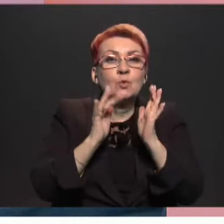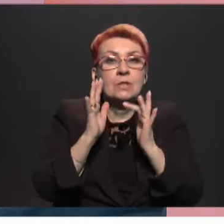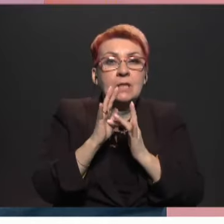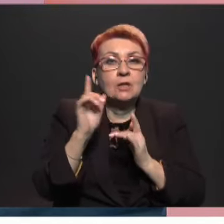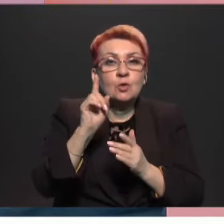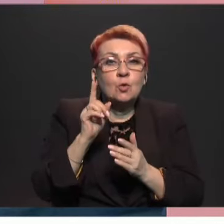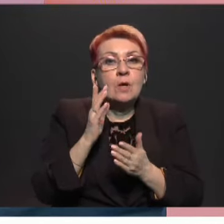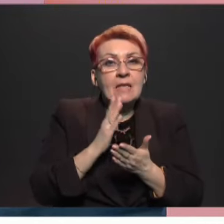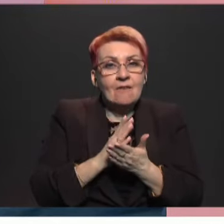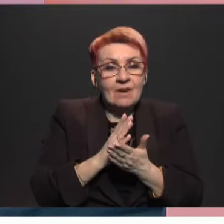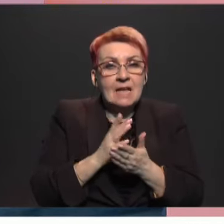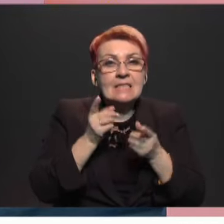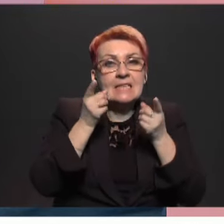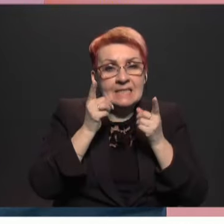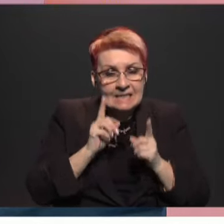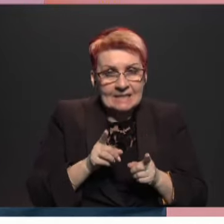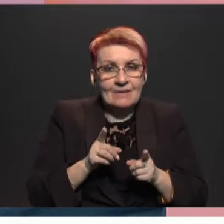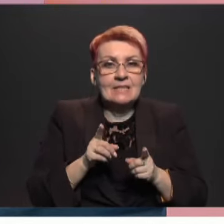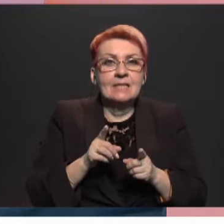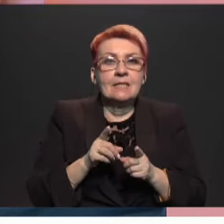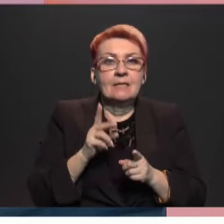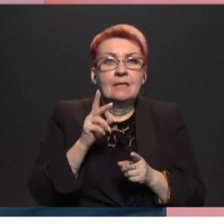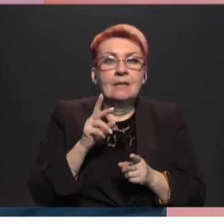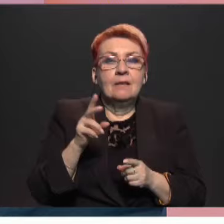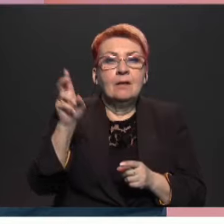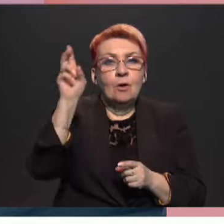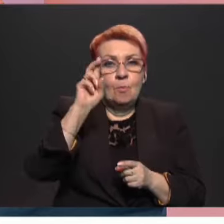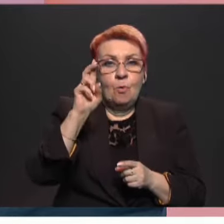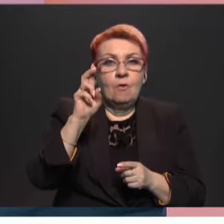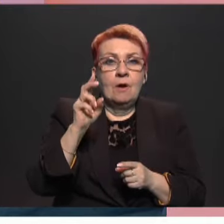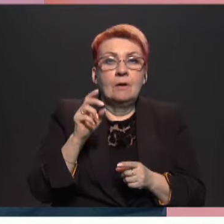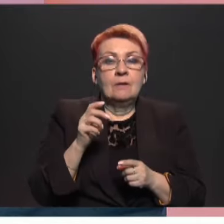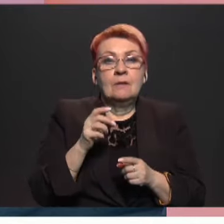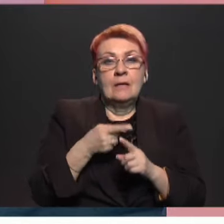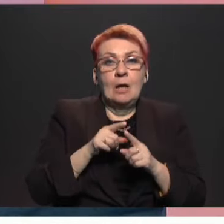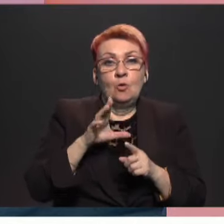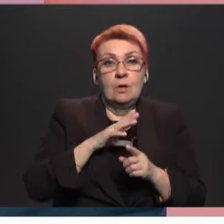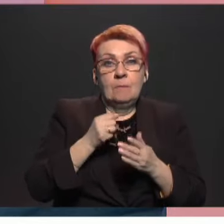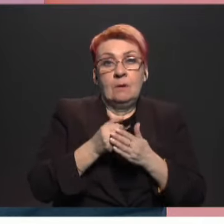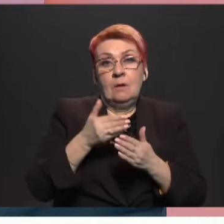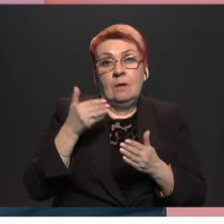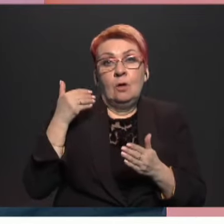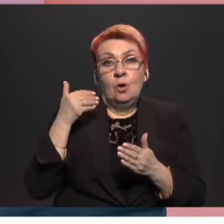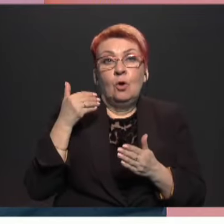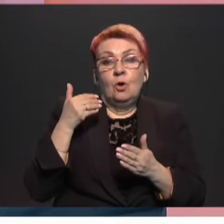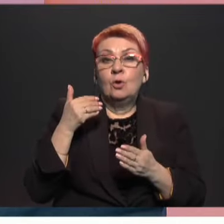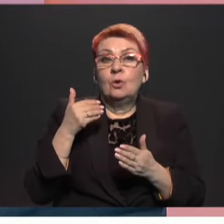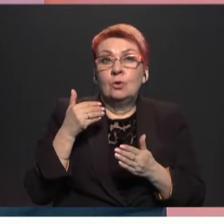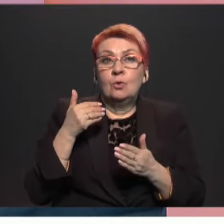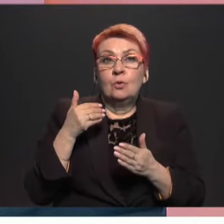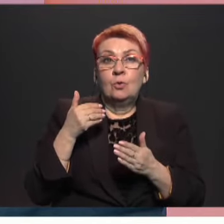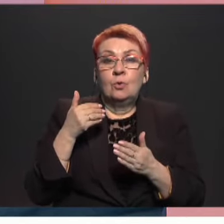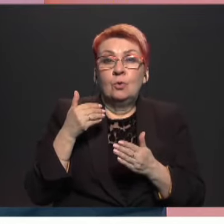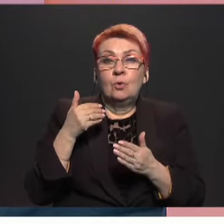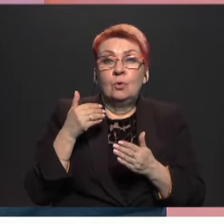является действительным изображением Бога, как это и было вот до грехопадения Адама, который был безгрешен тогда еще, именовался иконой